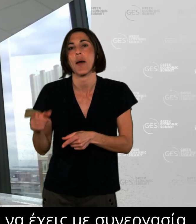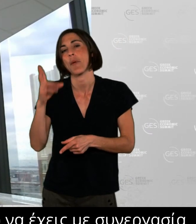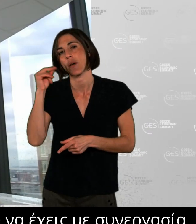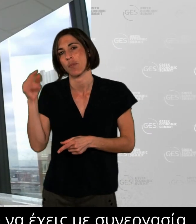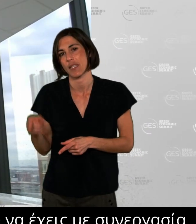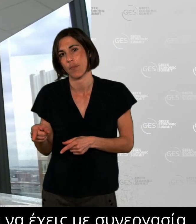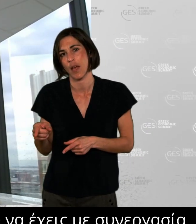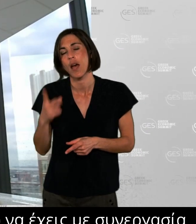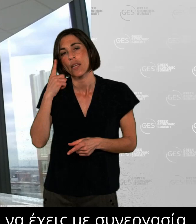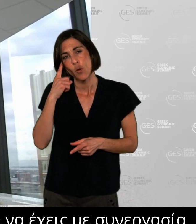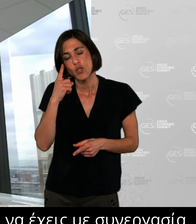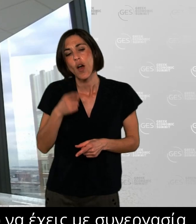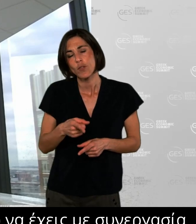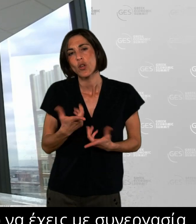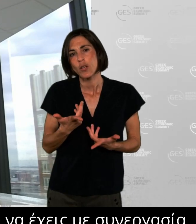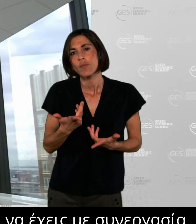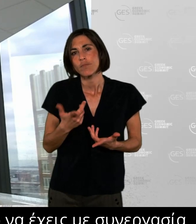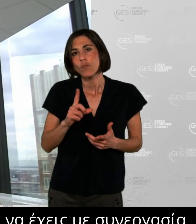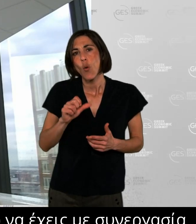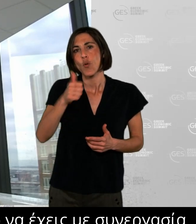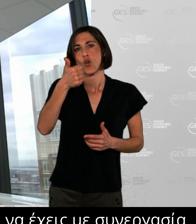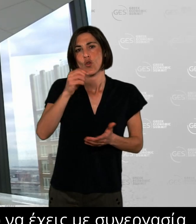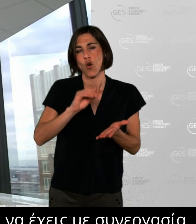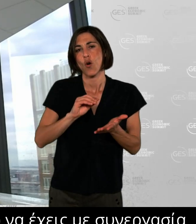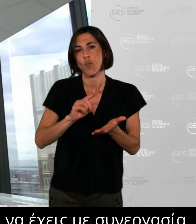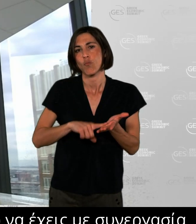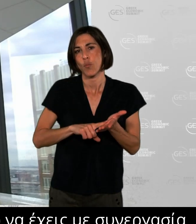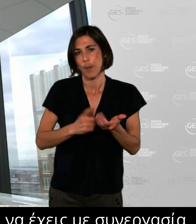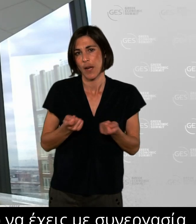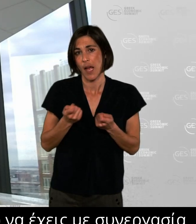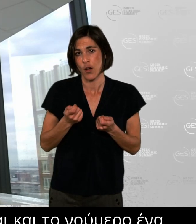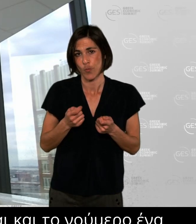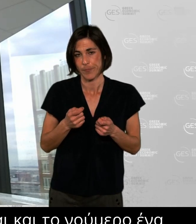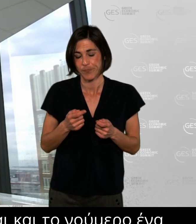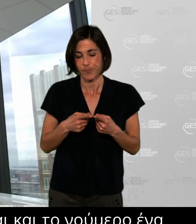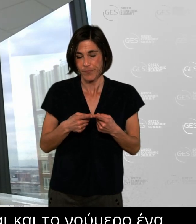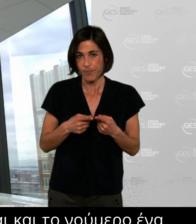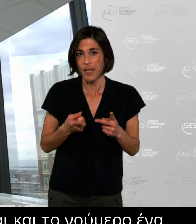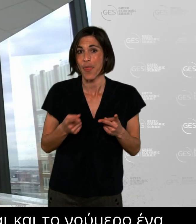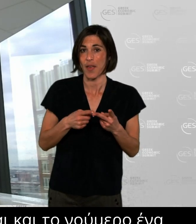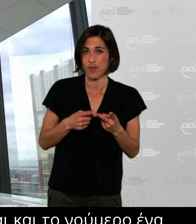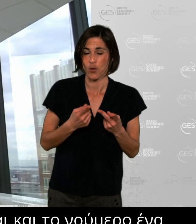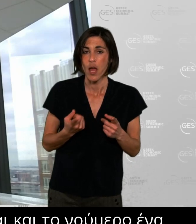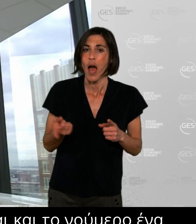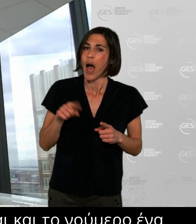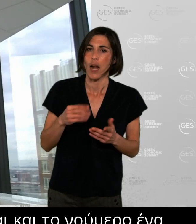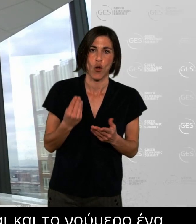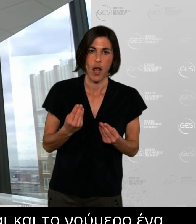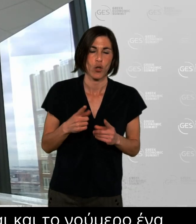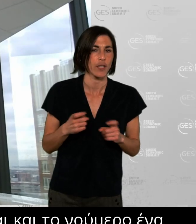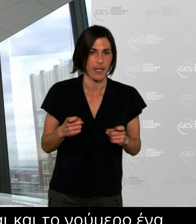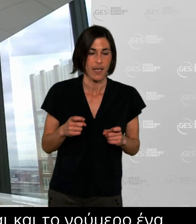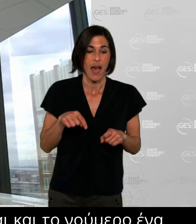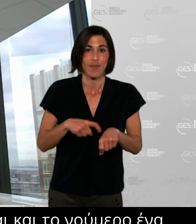ένα που θα έλεγα ότι πρέπει να γίνει. Το άλλο το καλό είναι ότι πλέον συνεργαζόμαστε και από